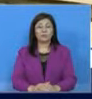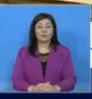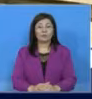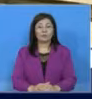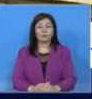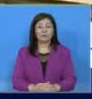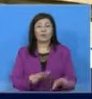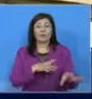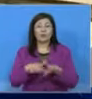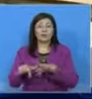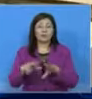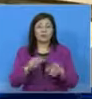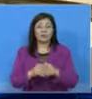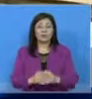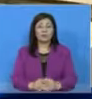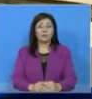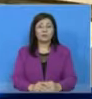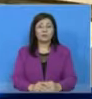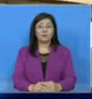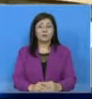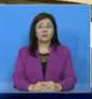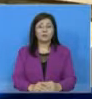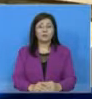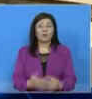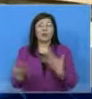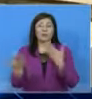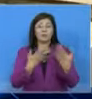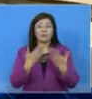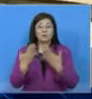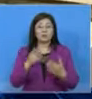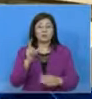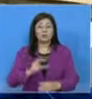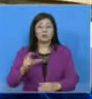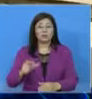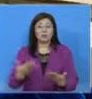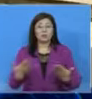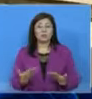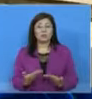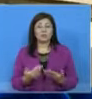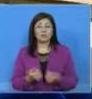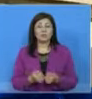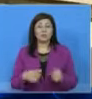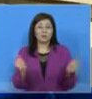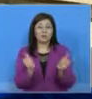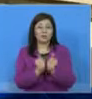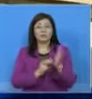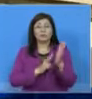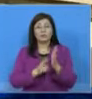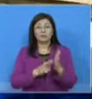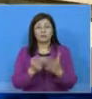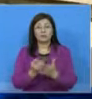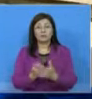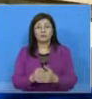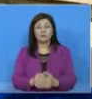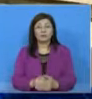профилактические мероприятия, именно проведены беседы с лицами, проживающими на обслуживаемом участке, значит, проживаемыми